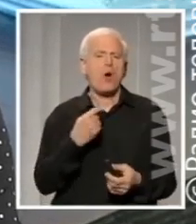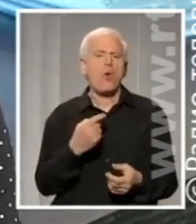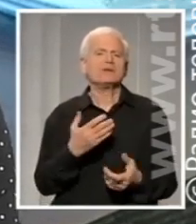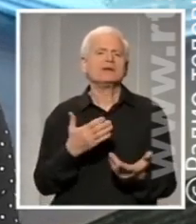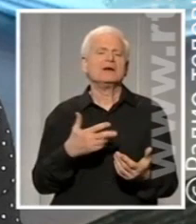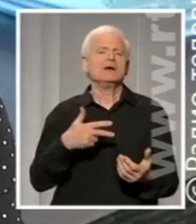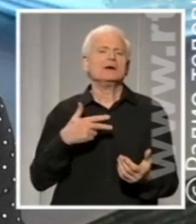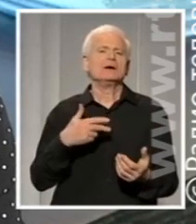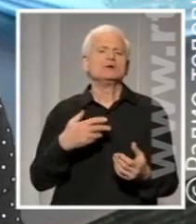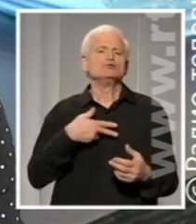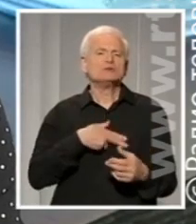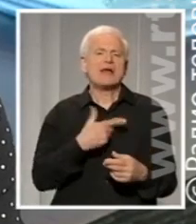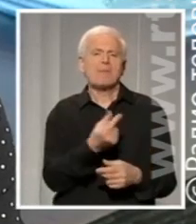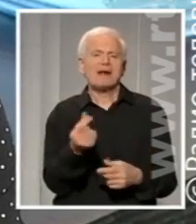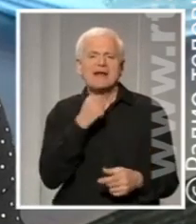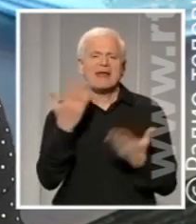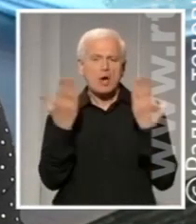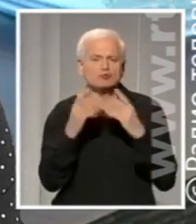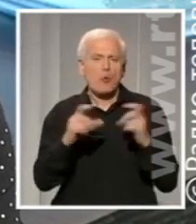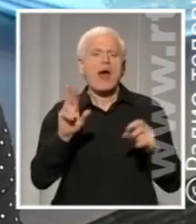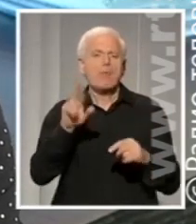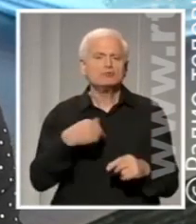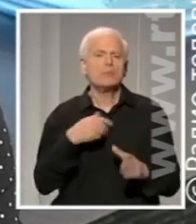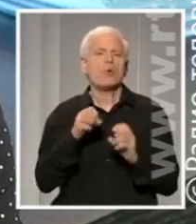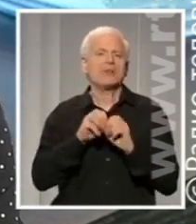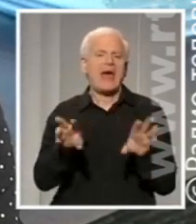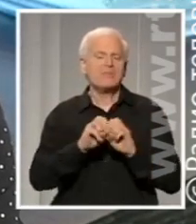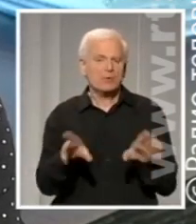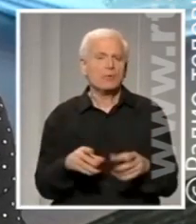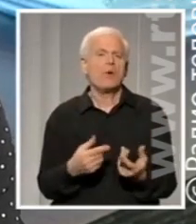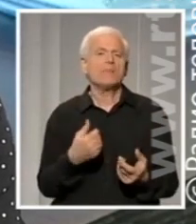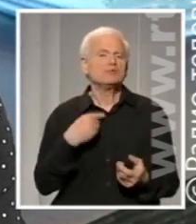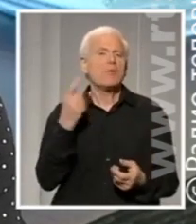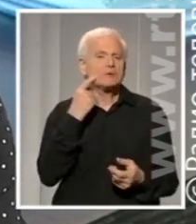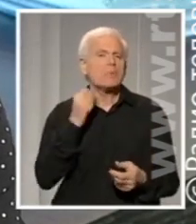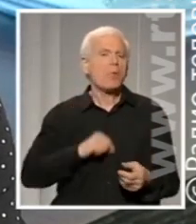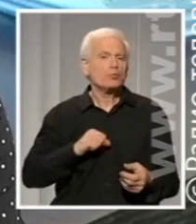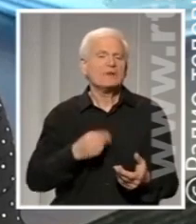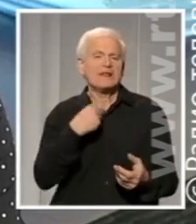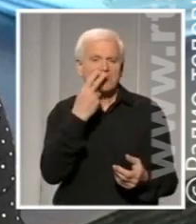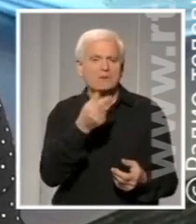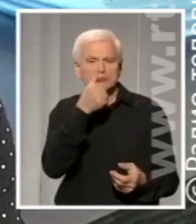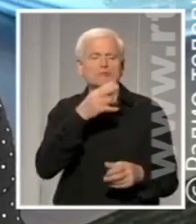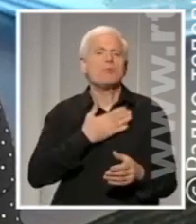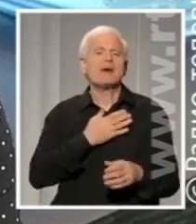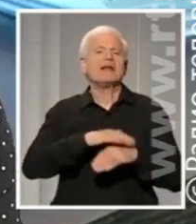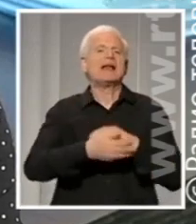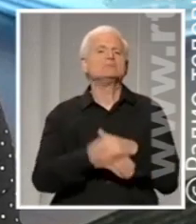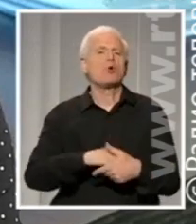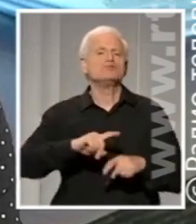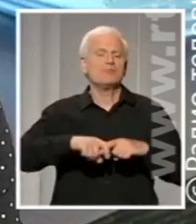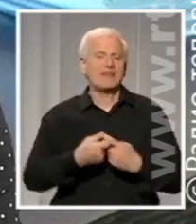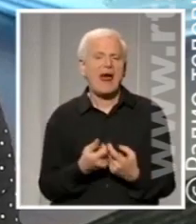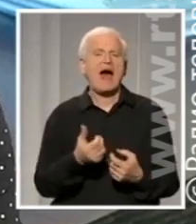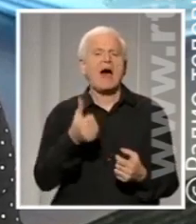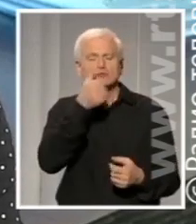iz škola, to eventualno možemo možda da emitujemo. Potrudit ćemo se, kažem, vidjet ćemo šta ćemo imati od raspoloživog materijala, ali ono